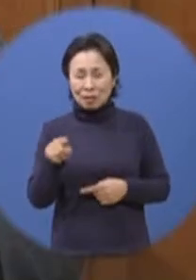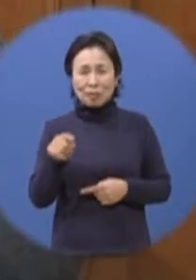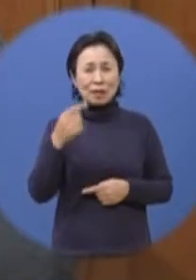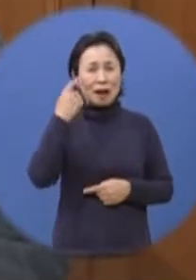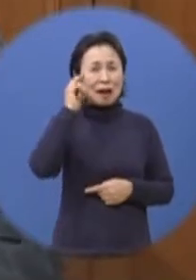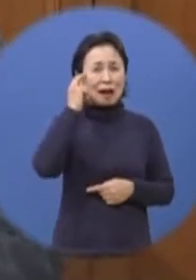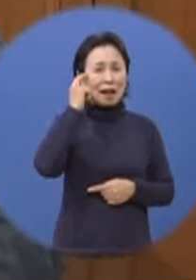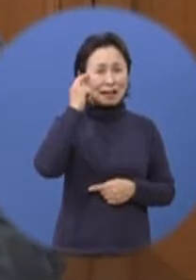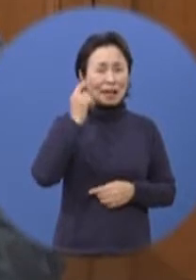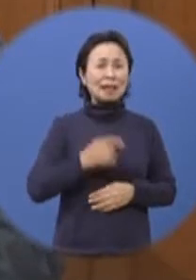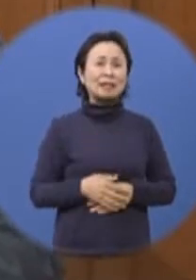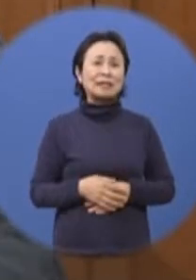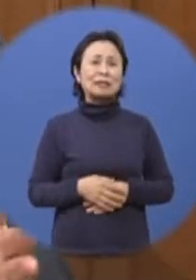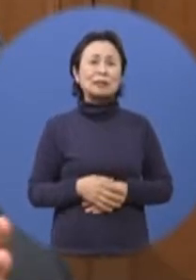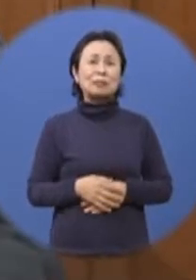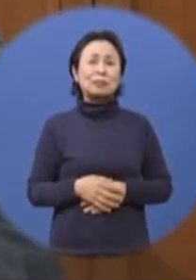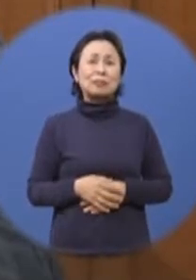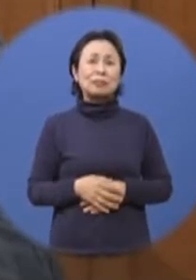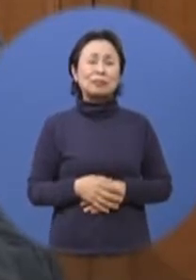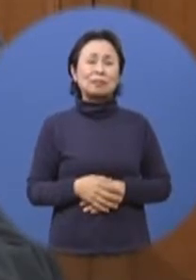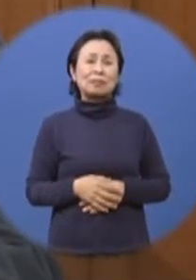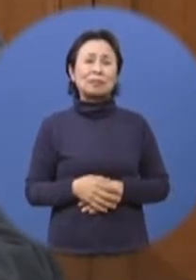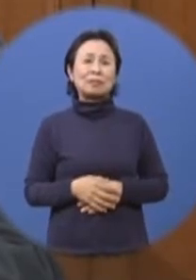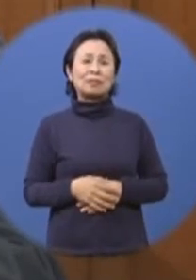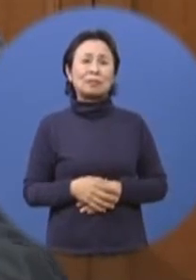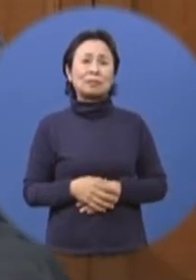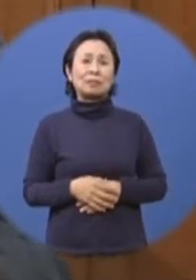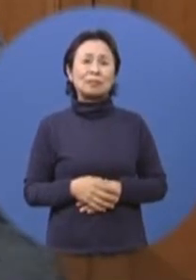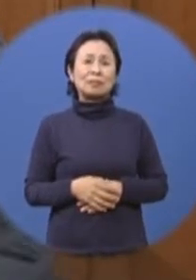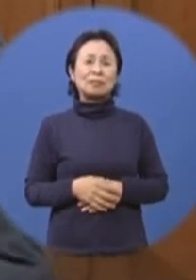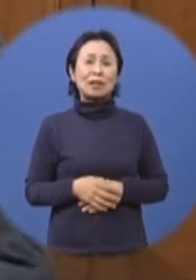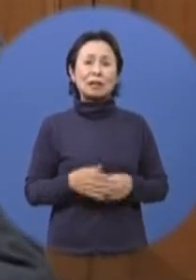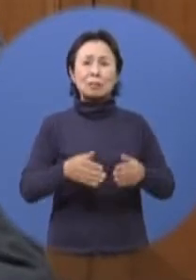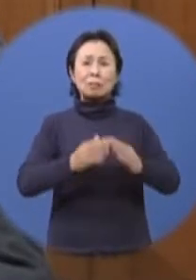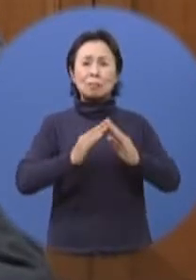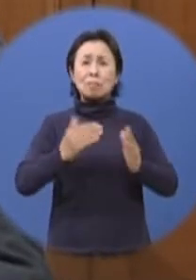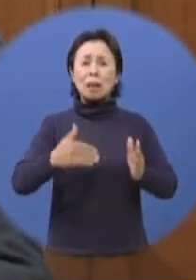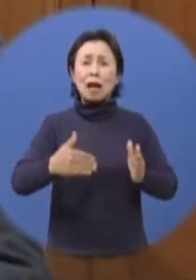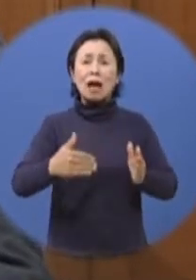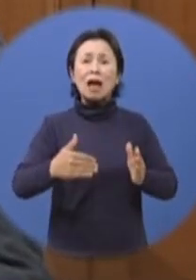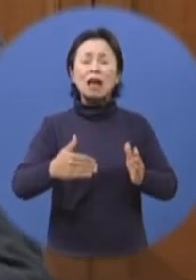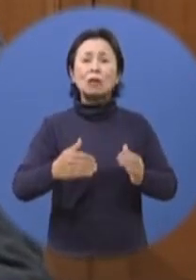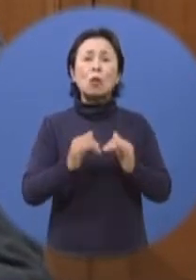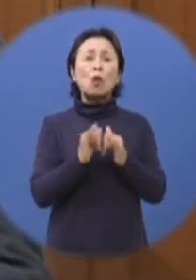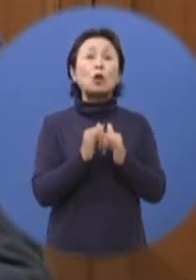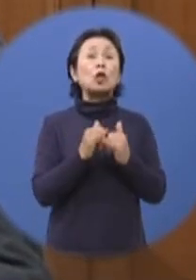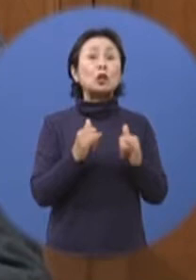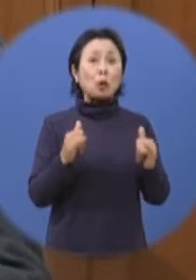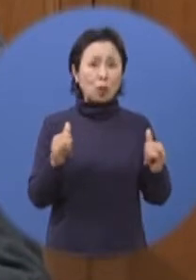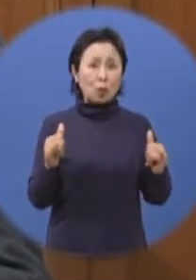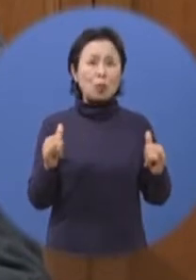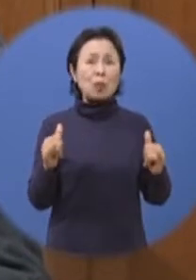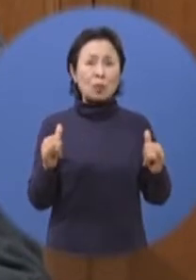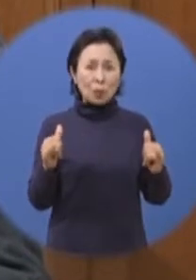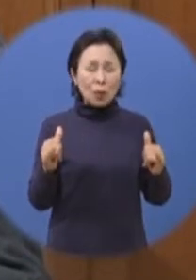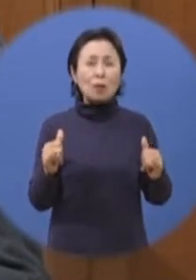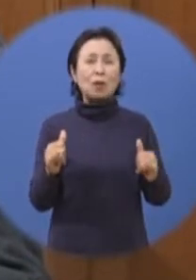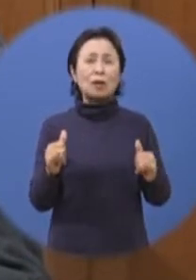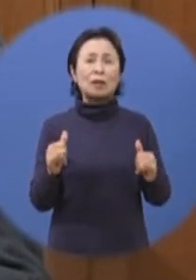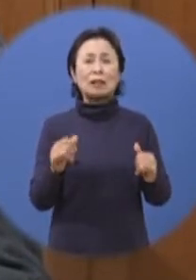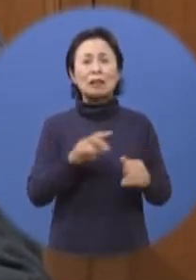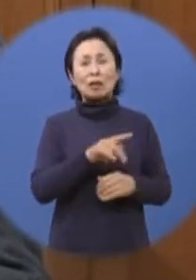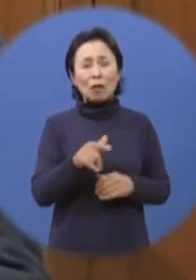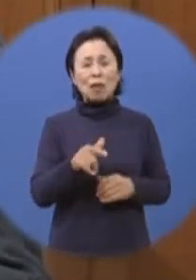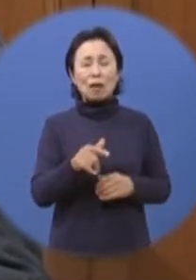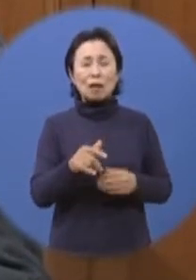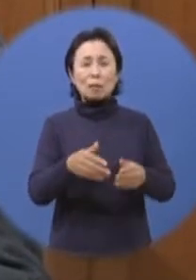がいいしそれから今まだ会社を興してない人もあのそういうふうにこう会社を起こす時